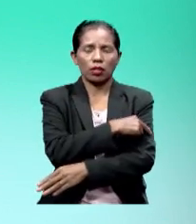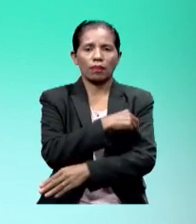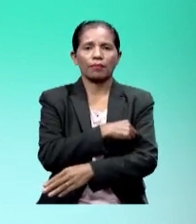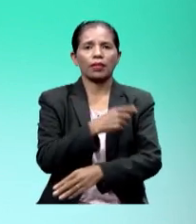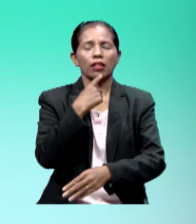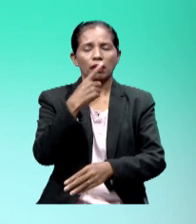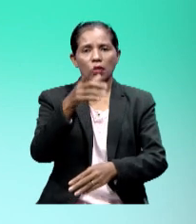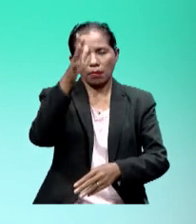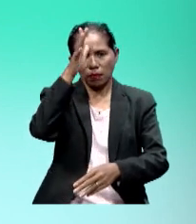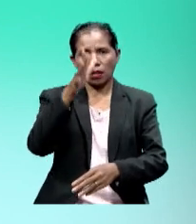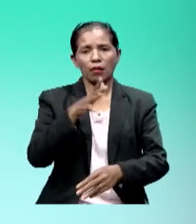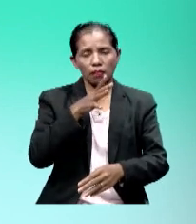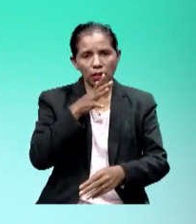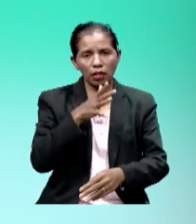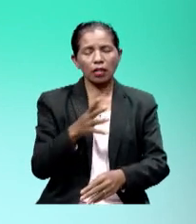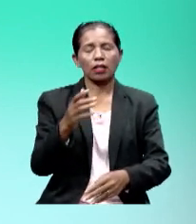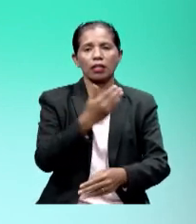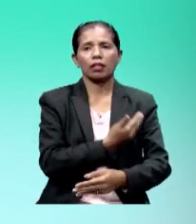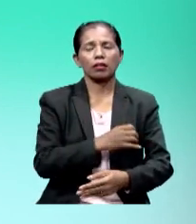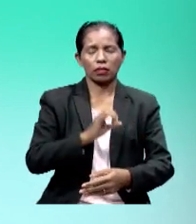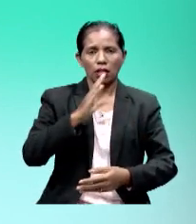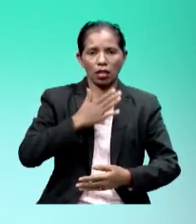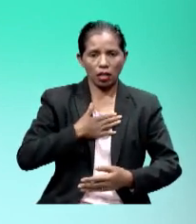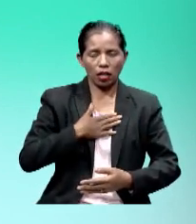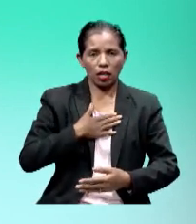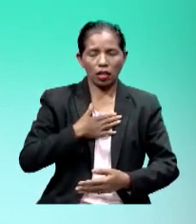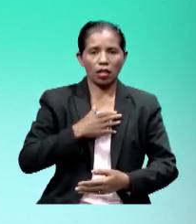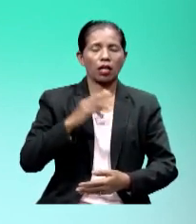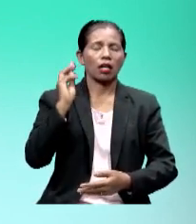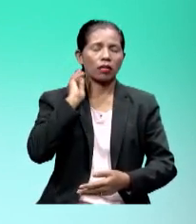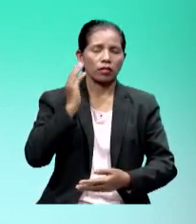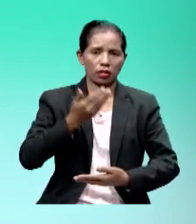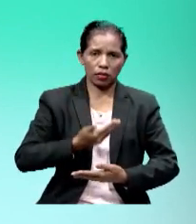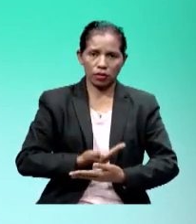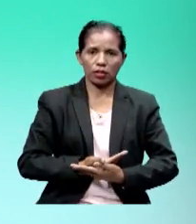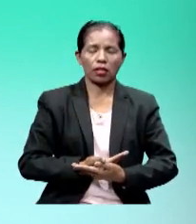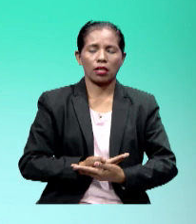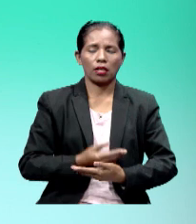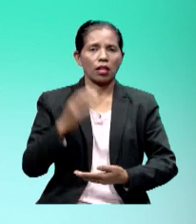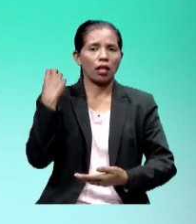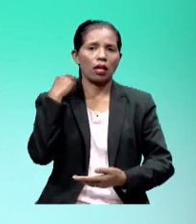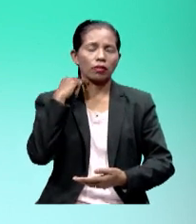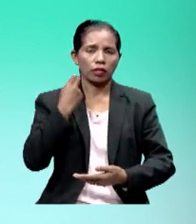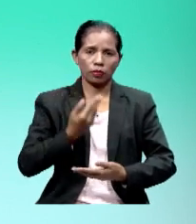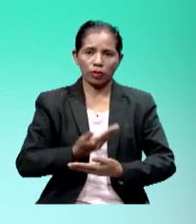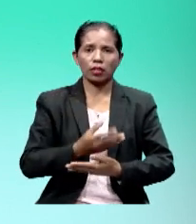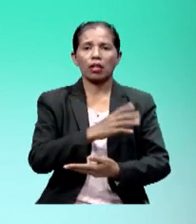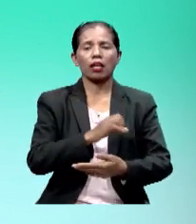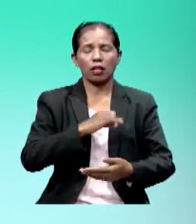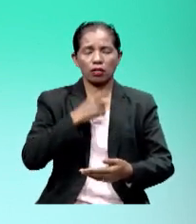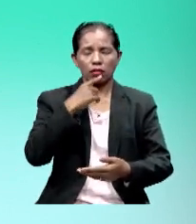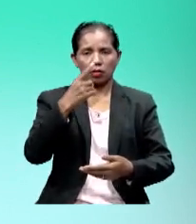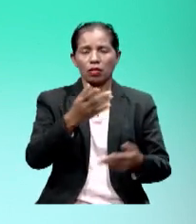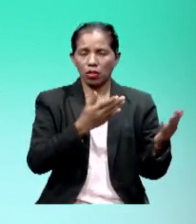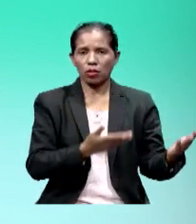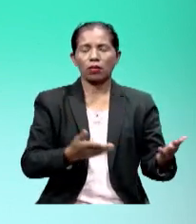ne inama slase masiluk na uni subrina duni benia inange ha uni subrina ne be hau fuate ne benia konsegi duni be tula be